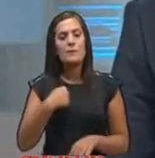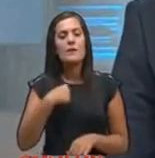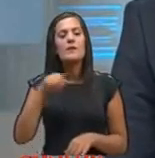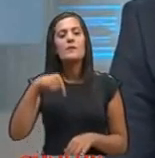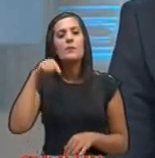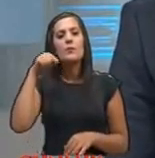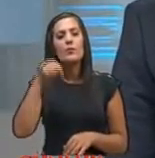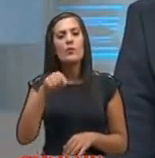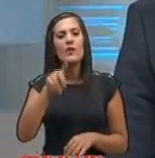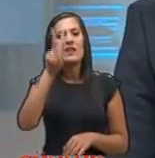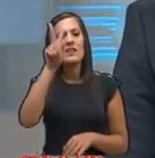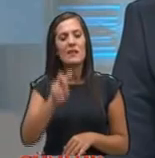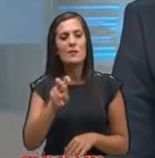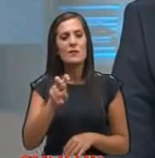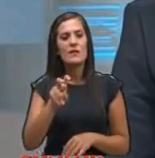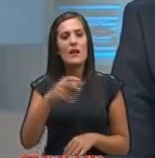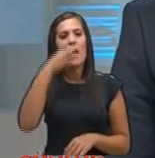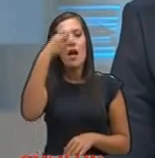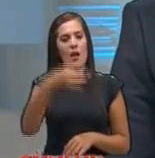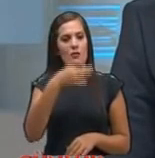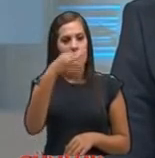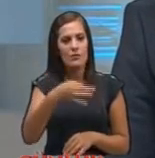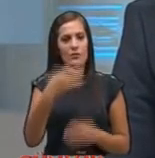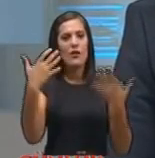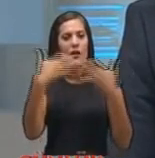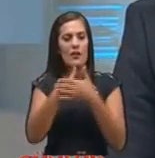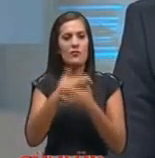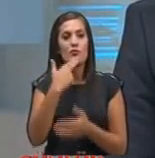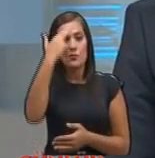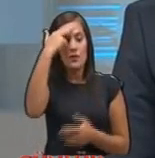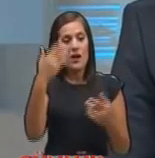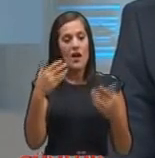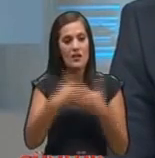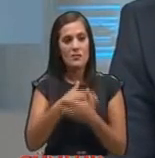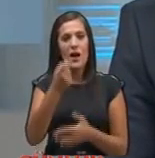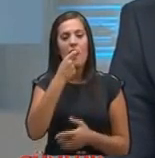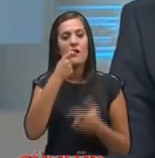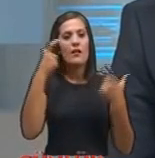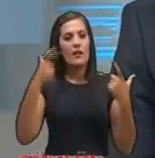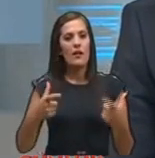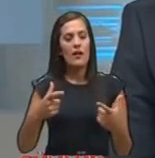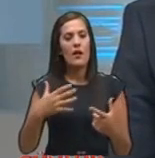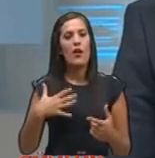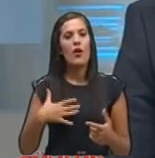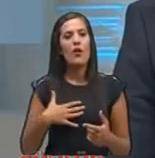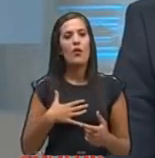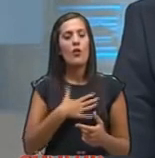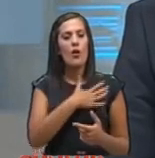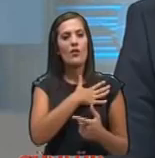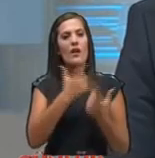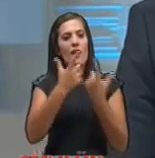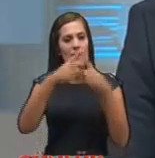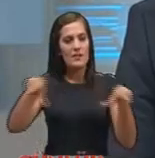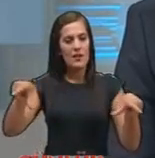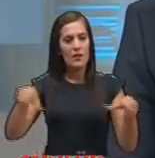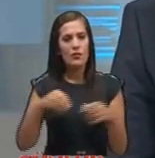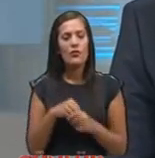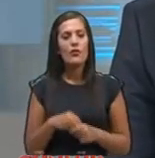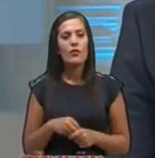bu 28 Eylül akşamı, Cuma akşamı Ankara Kongrezyum